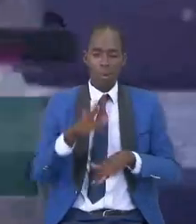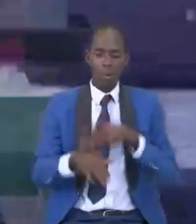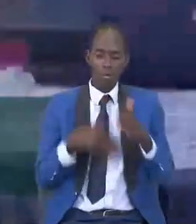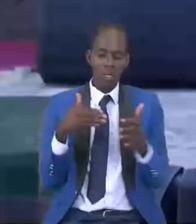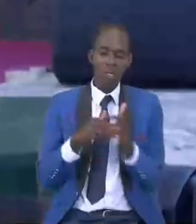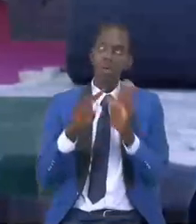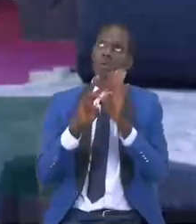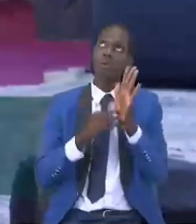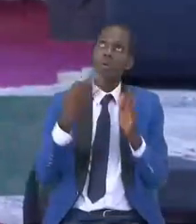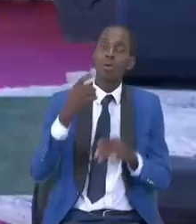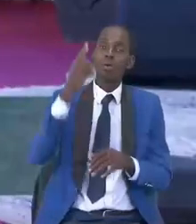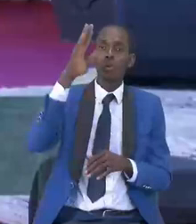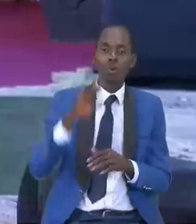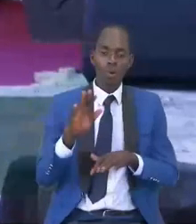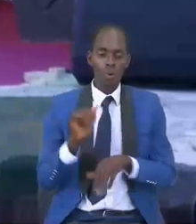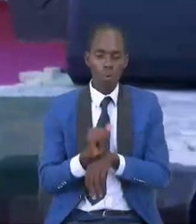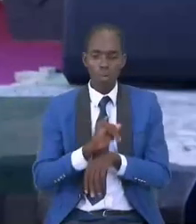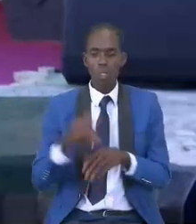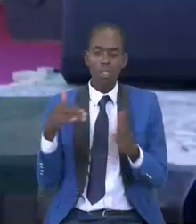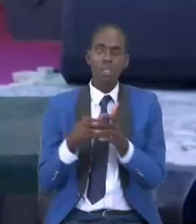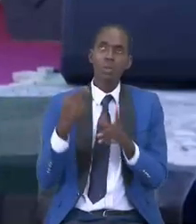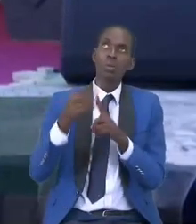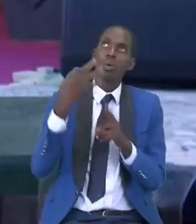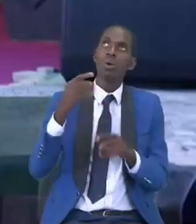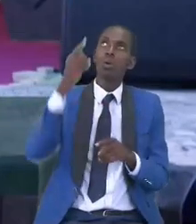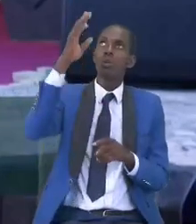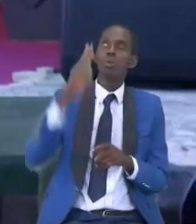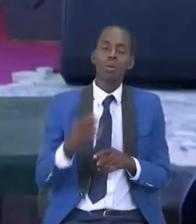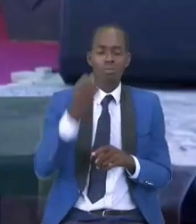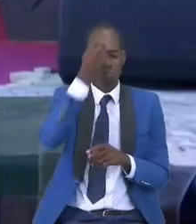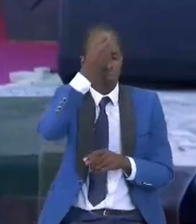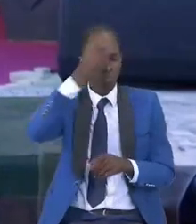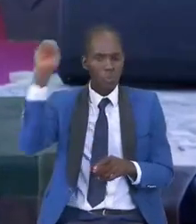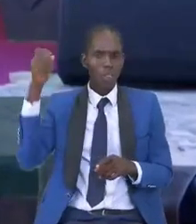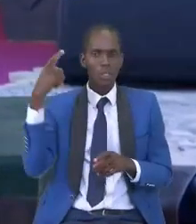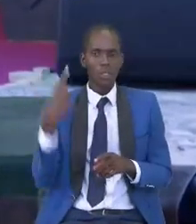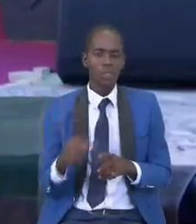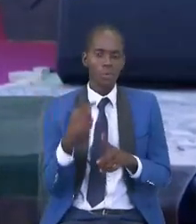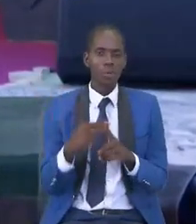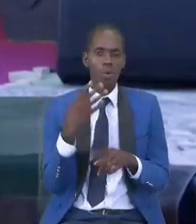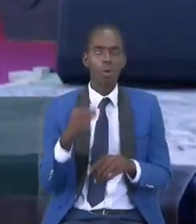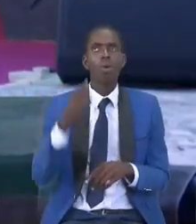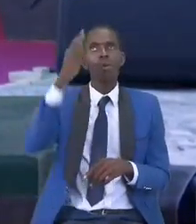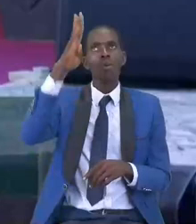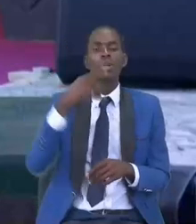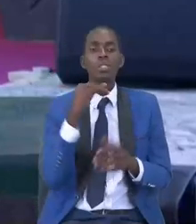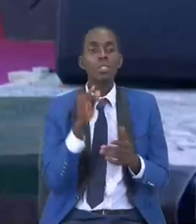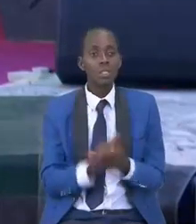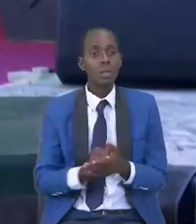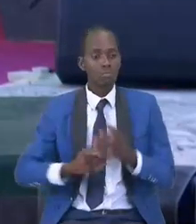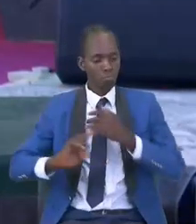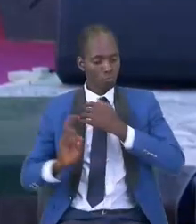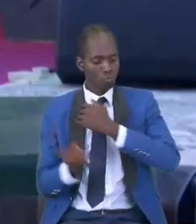la volonté de Dieu, nous vivons contre la parole de Dieu, nous nous rebellons contre la révélation du Seigneur. Il dit,